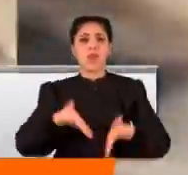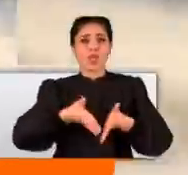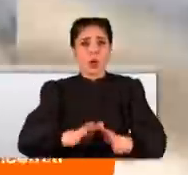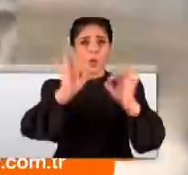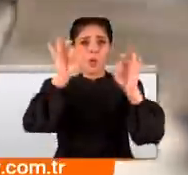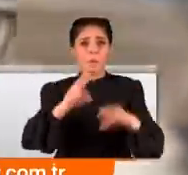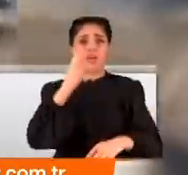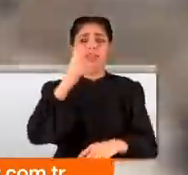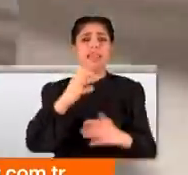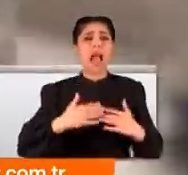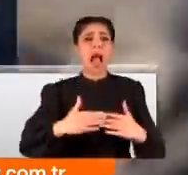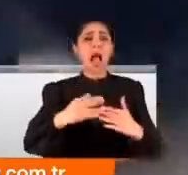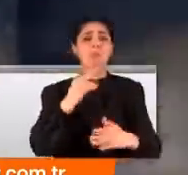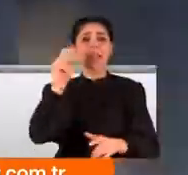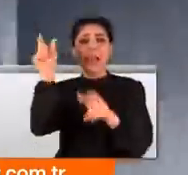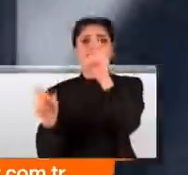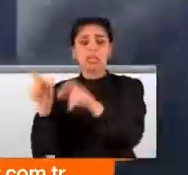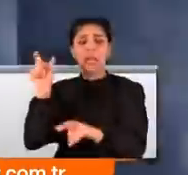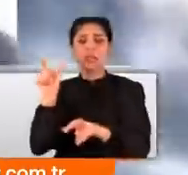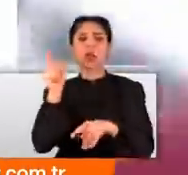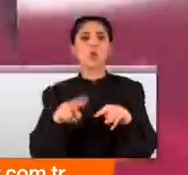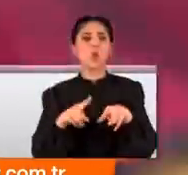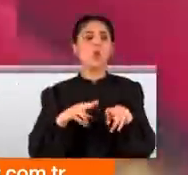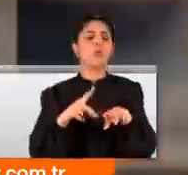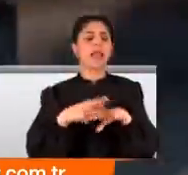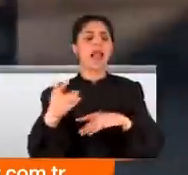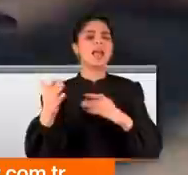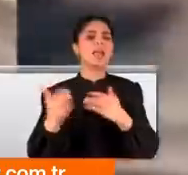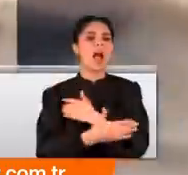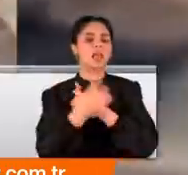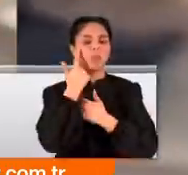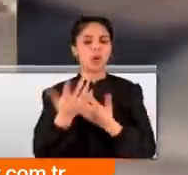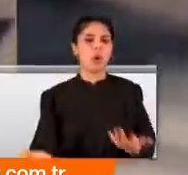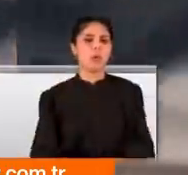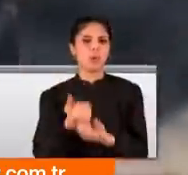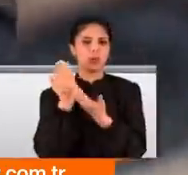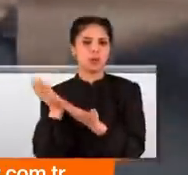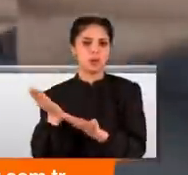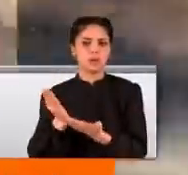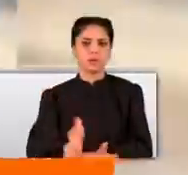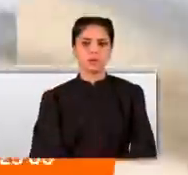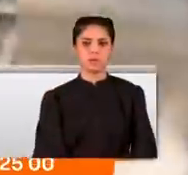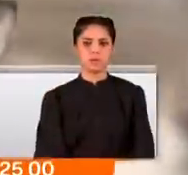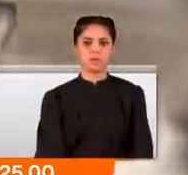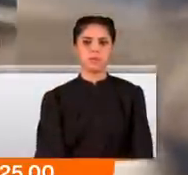başlayan iki hamile kadın da itfaiye ve UMKE'nin yardımıyla kurtarıldı. Araçlar ticari, geri git.